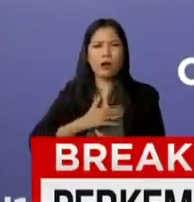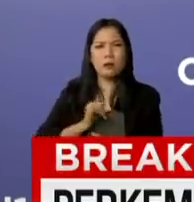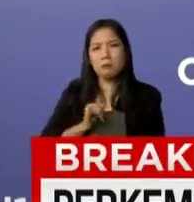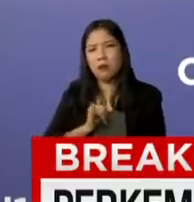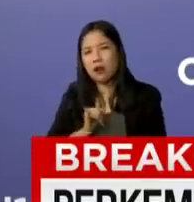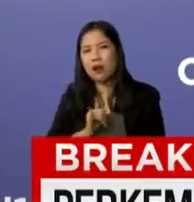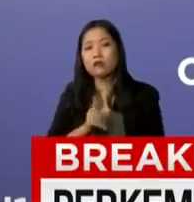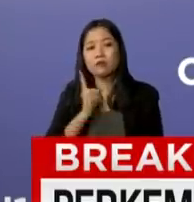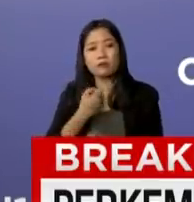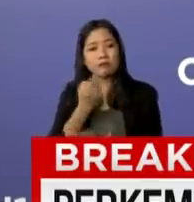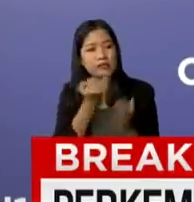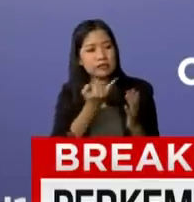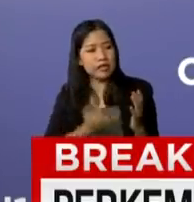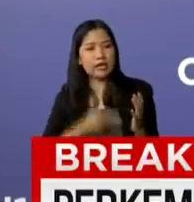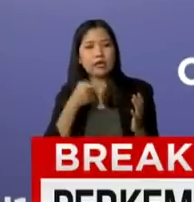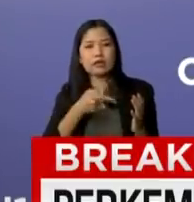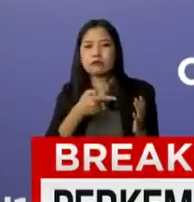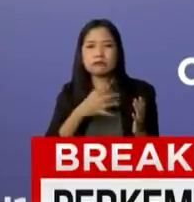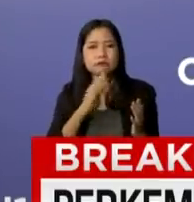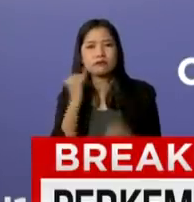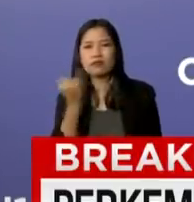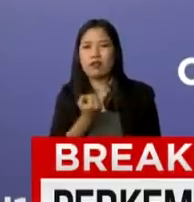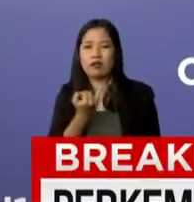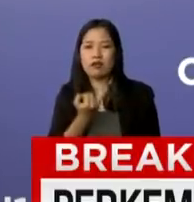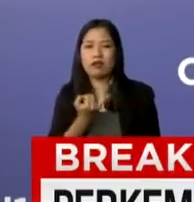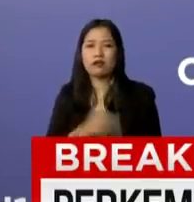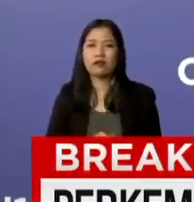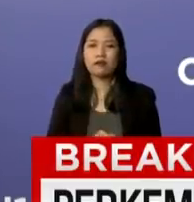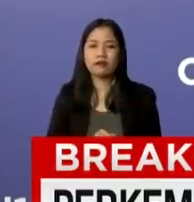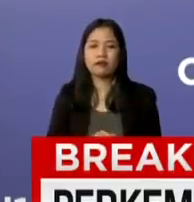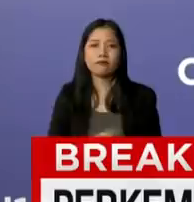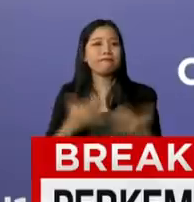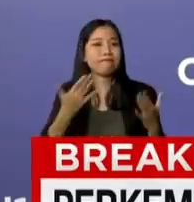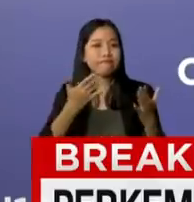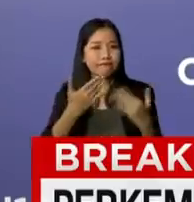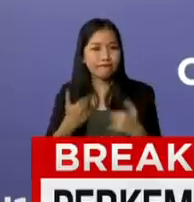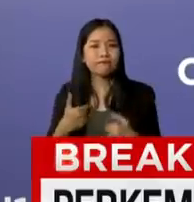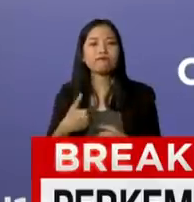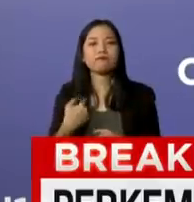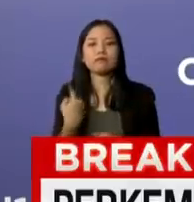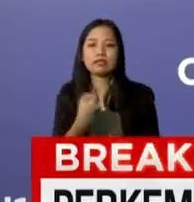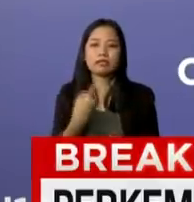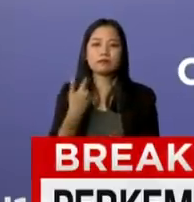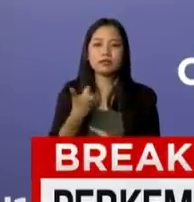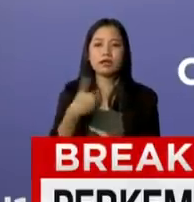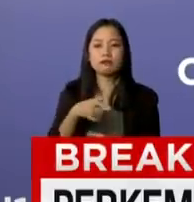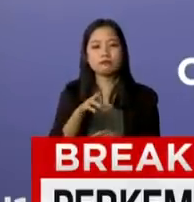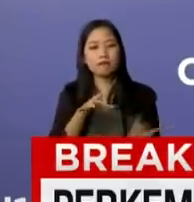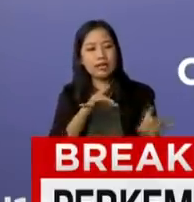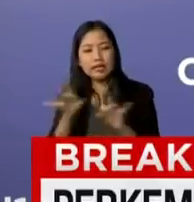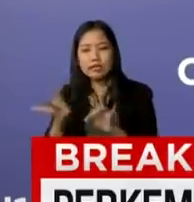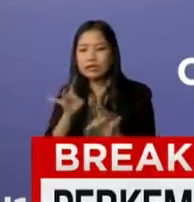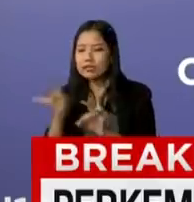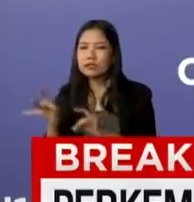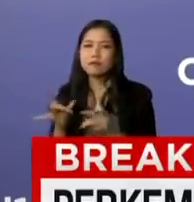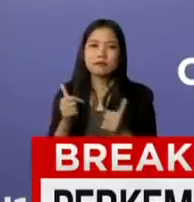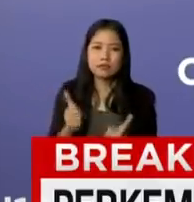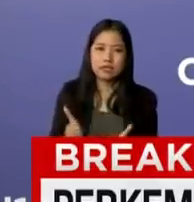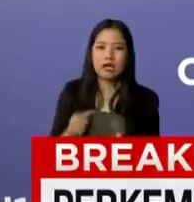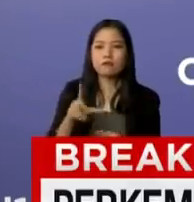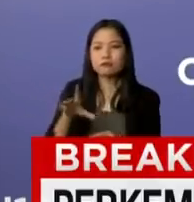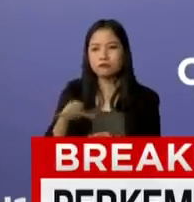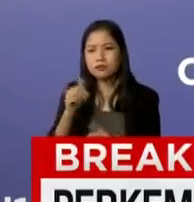karena design nya yang tidak baik oleh karena itu Mari kita bisa memilih kita bisa